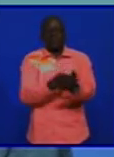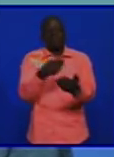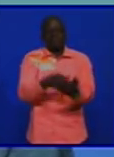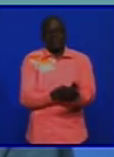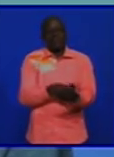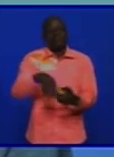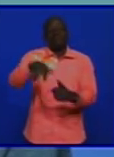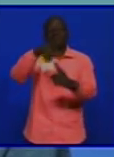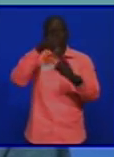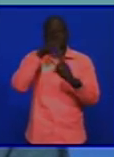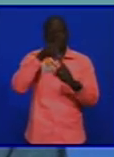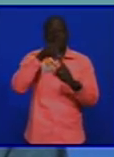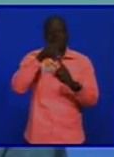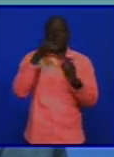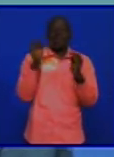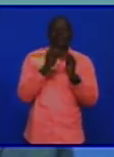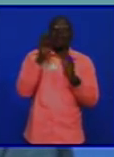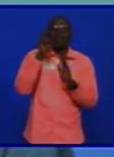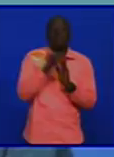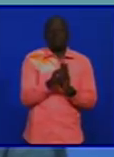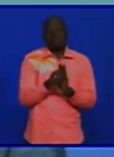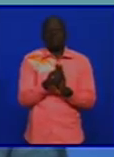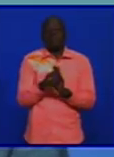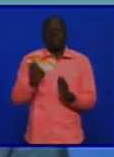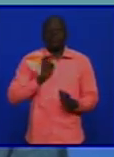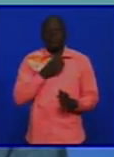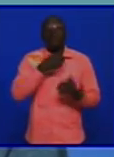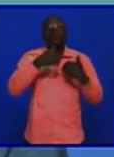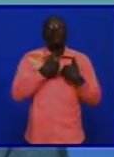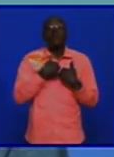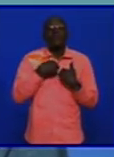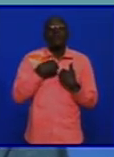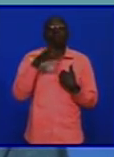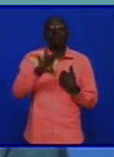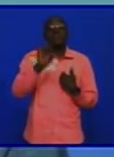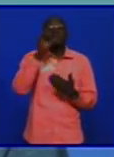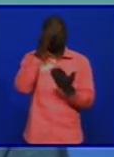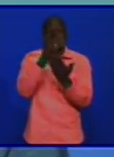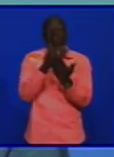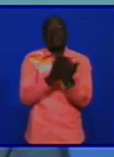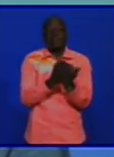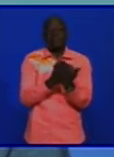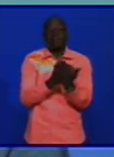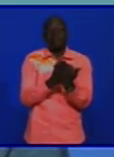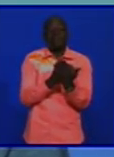majeure. Et également, naturellement, nous avons tiré leçon, disons,